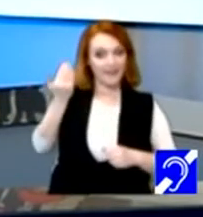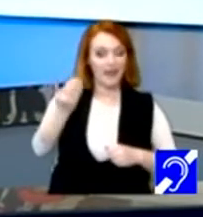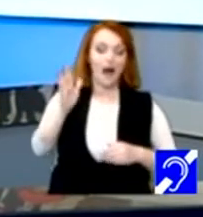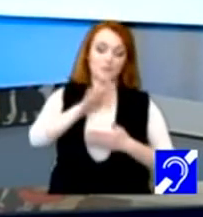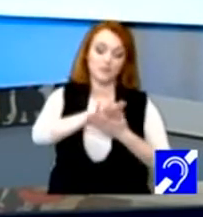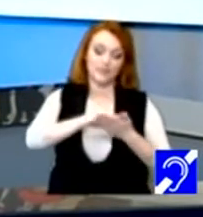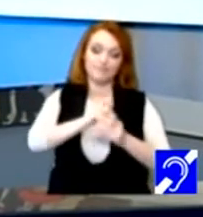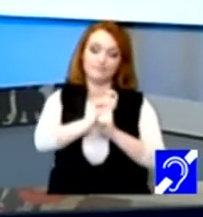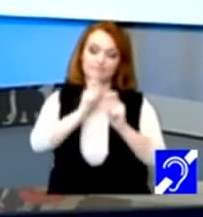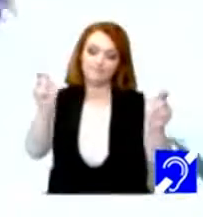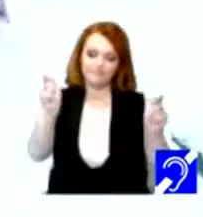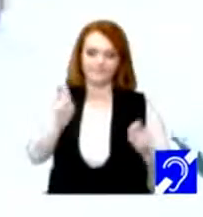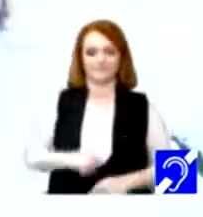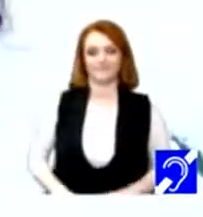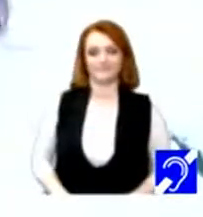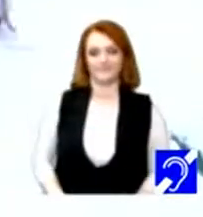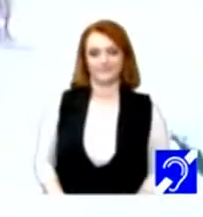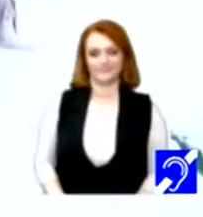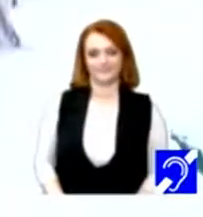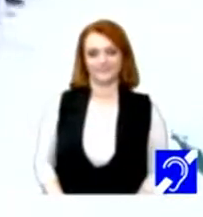bucate calde.